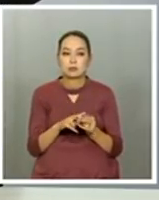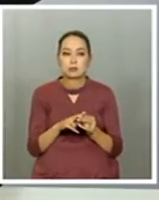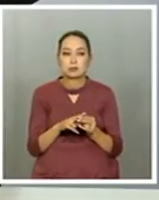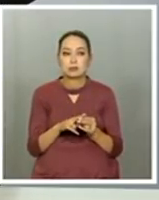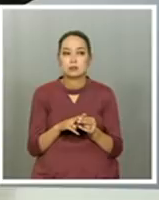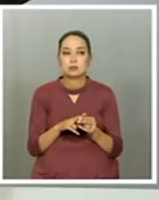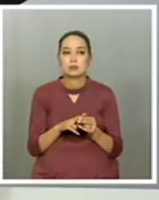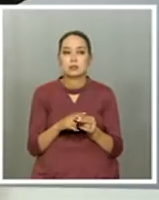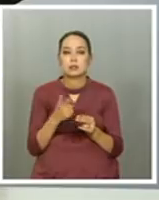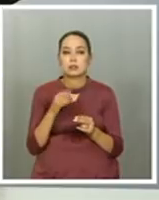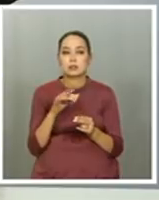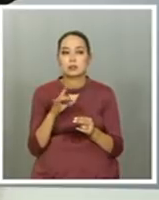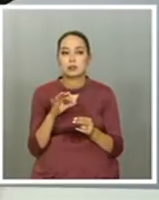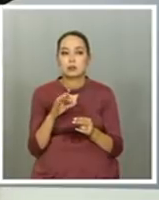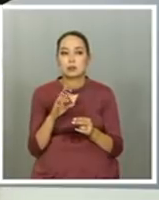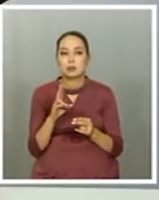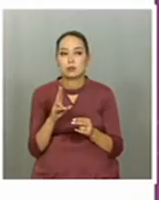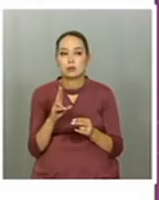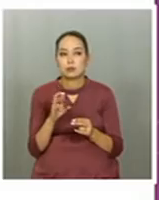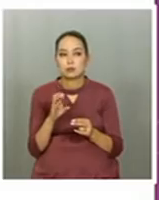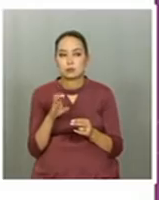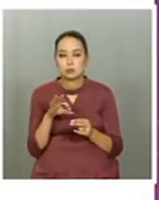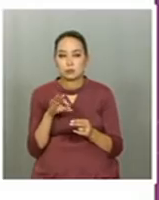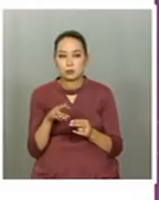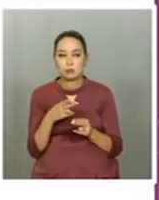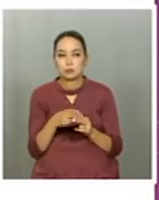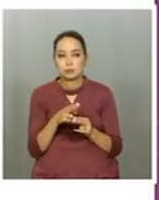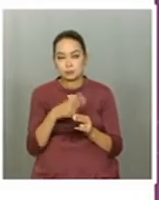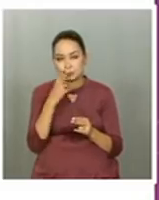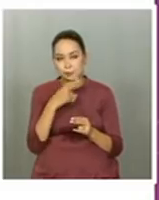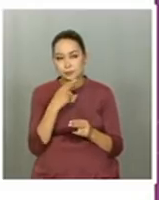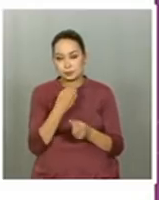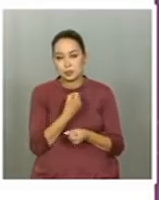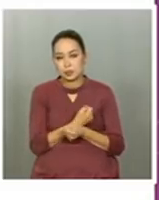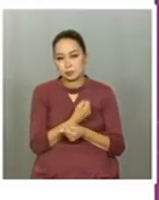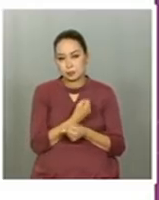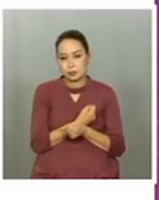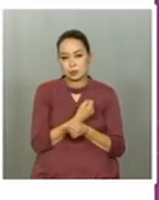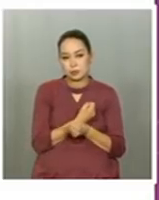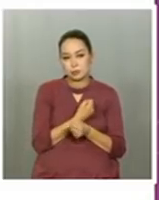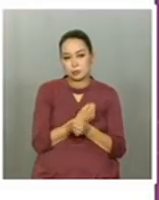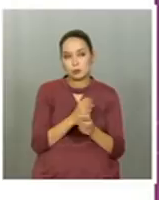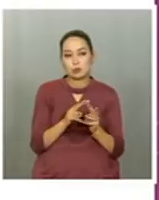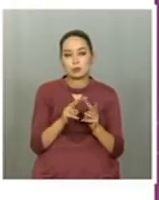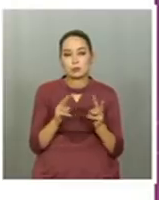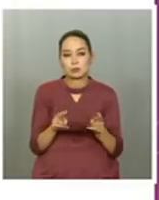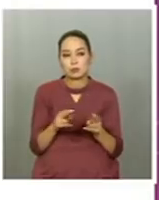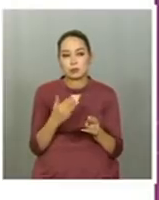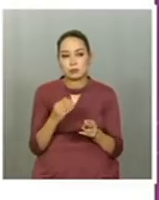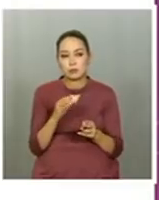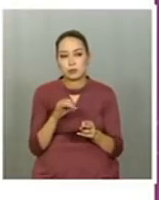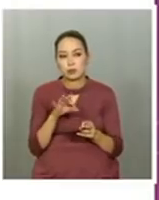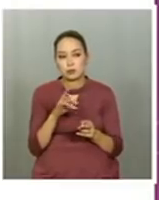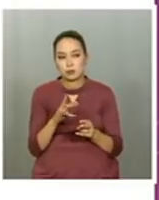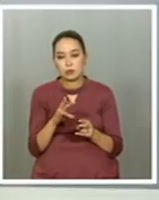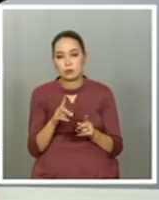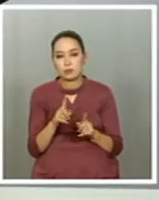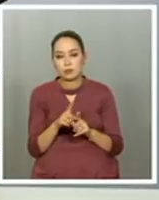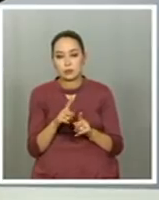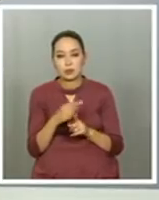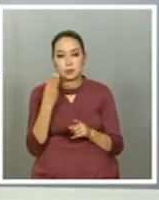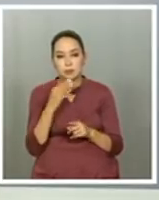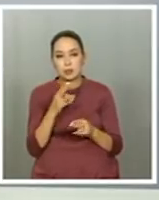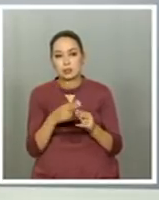біз оларды спиртпен салыстырамыз. Спирттерге ұқсастығы фенолға белсенді металл